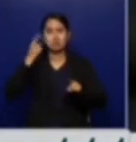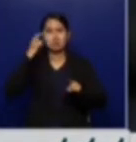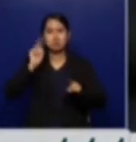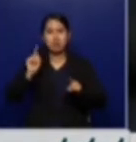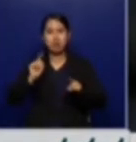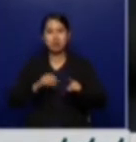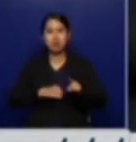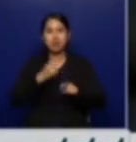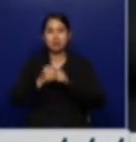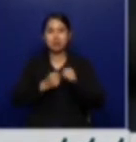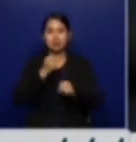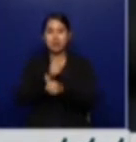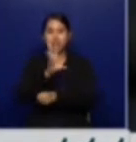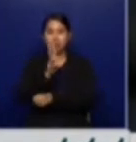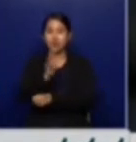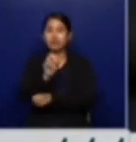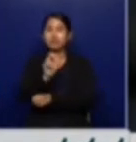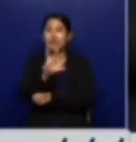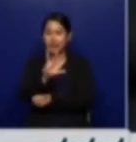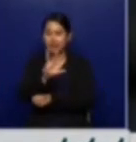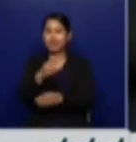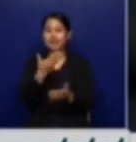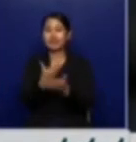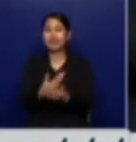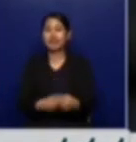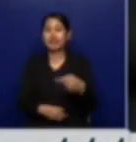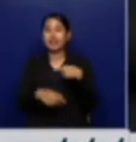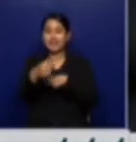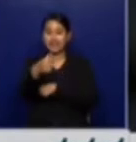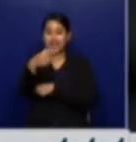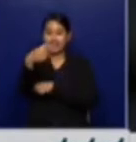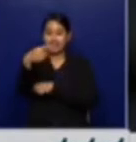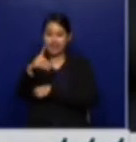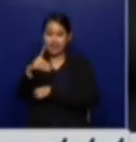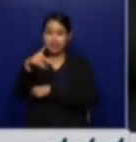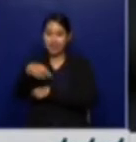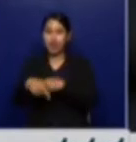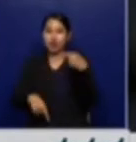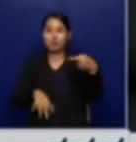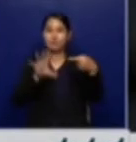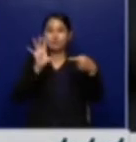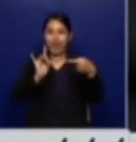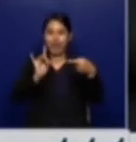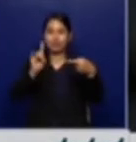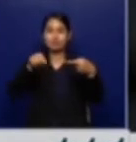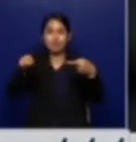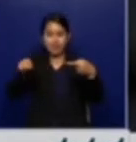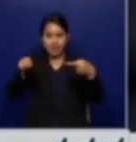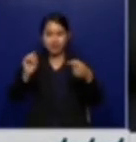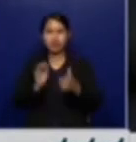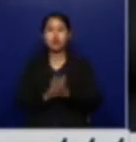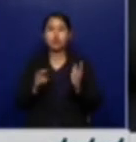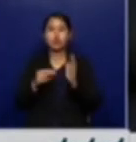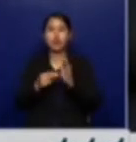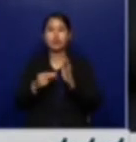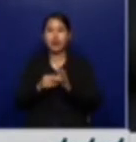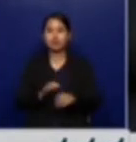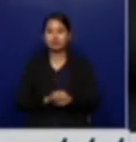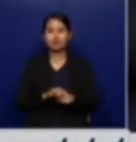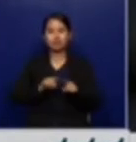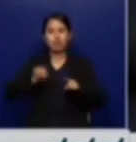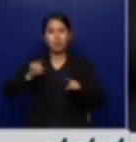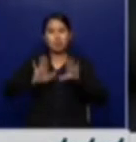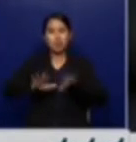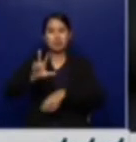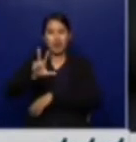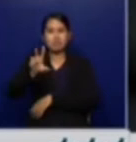ปี63เนี่ยติดลบร้อยละ8เพราะฉะนั้นก็โตลบ3โต